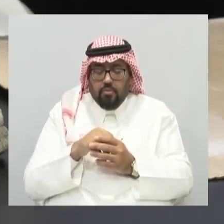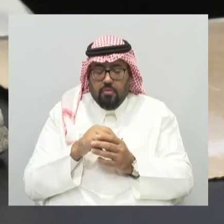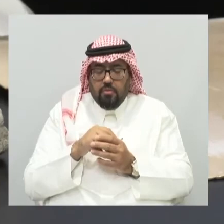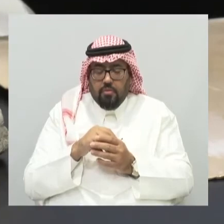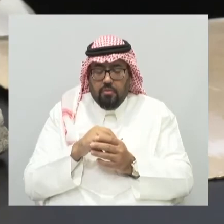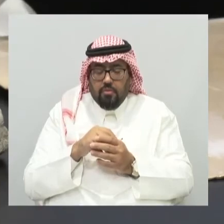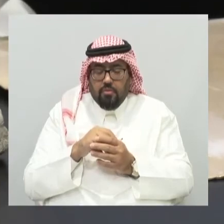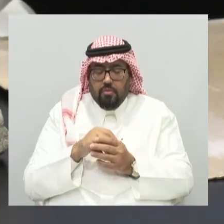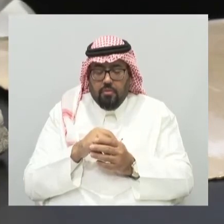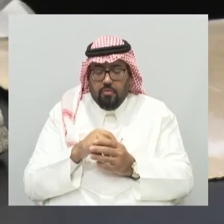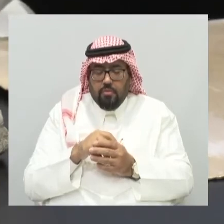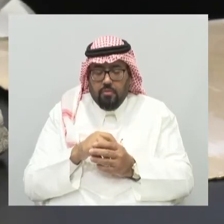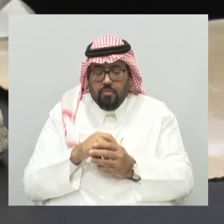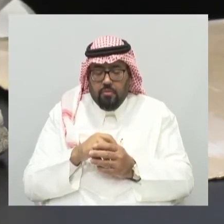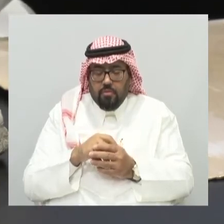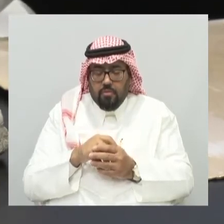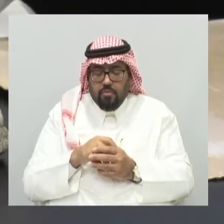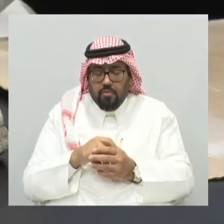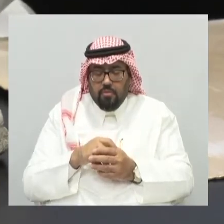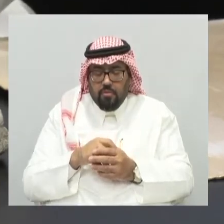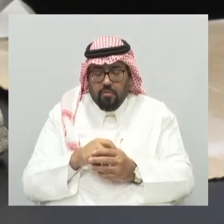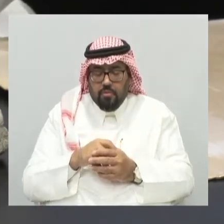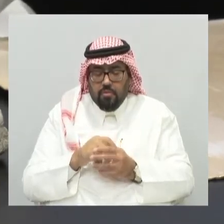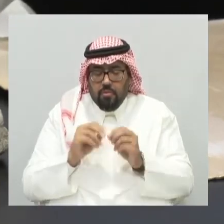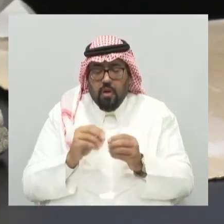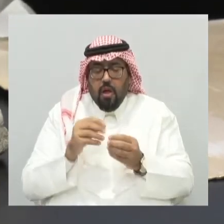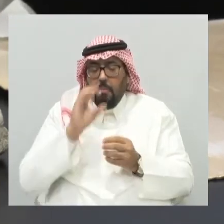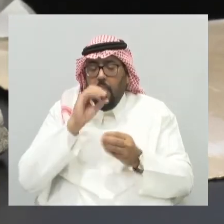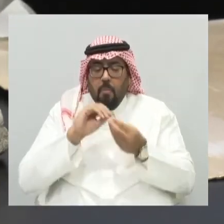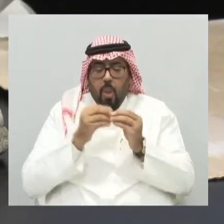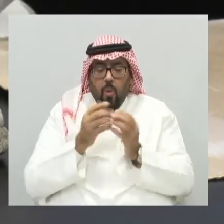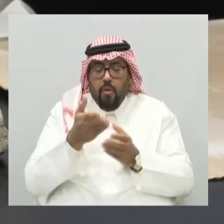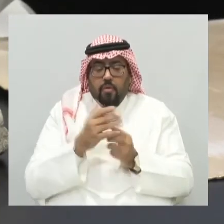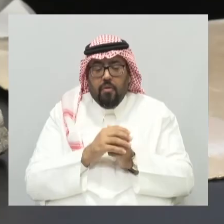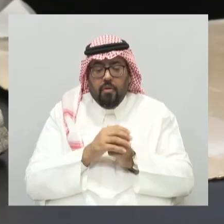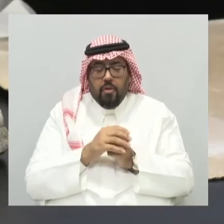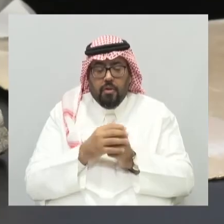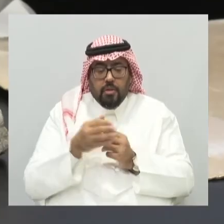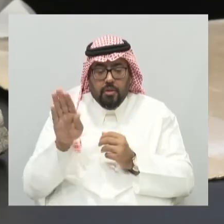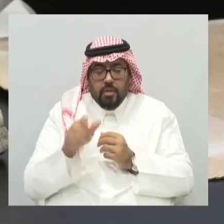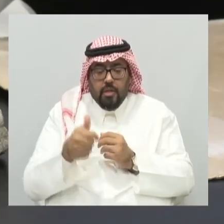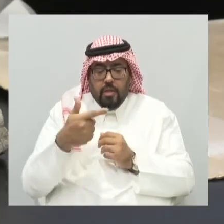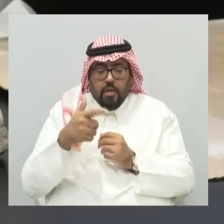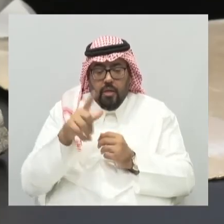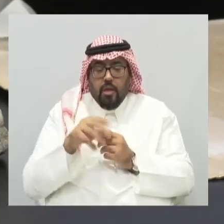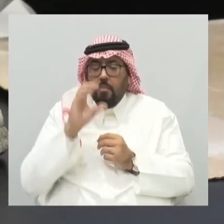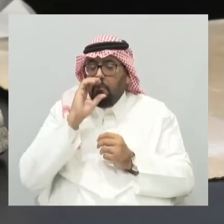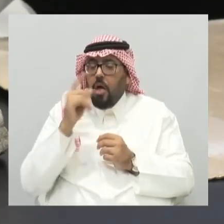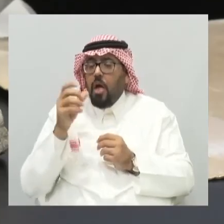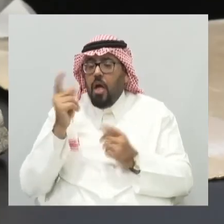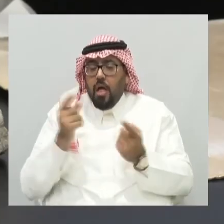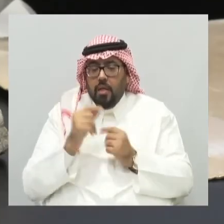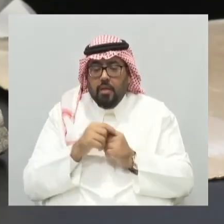السوائل عندنا انواع كثيره الماء الملون هذا سائل الماء عند